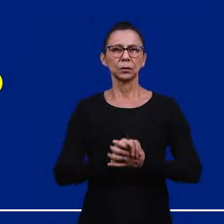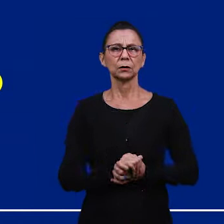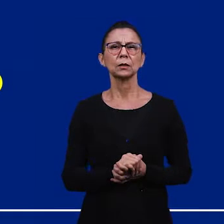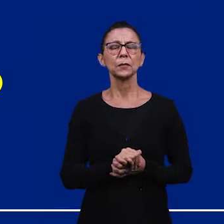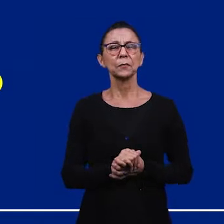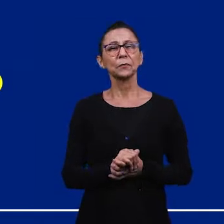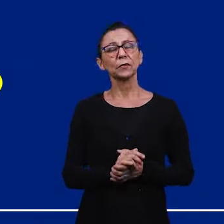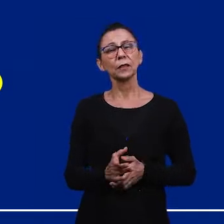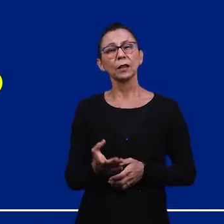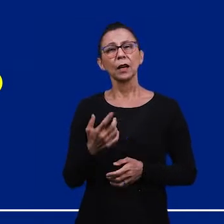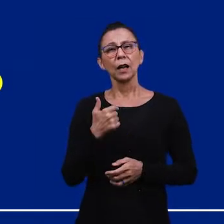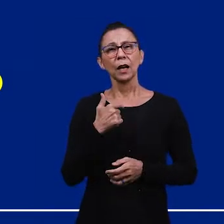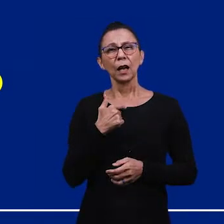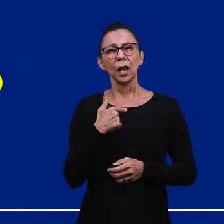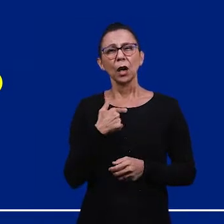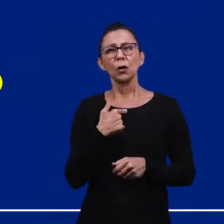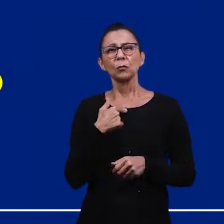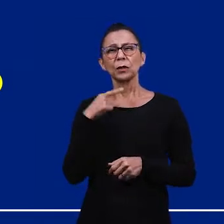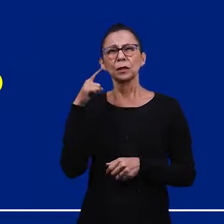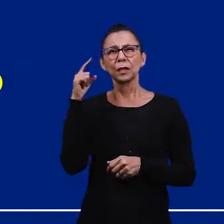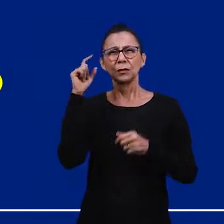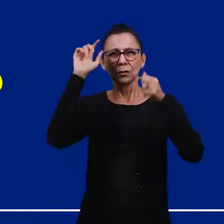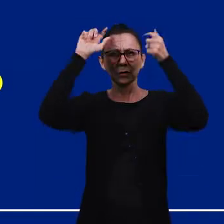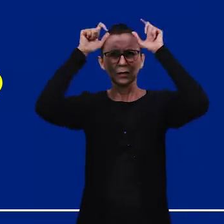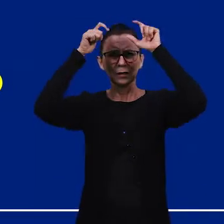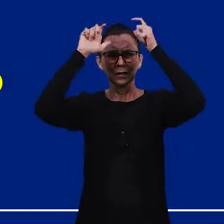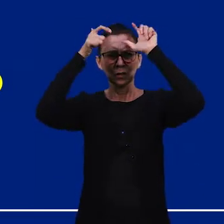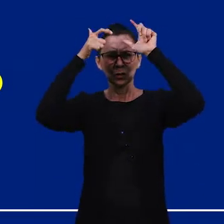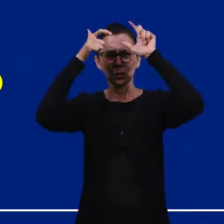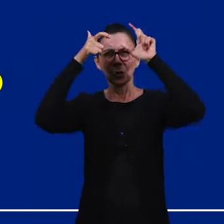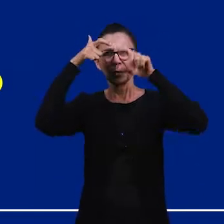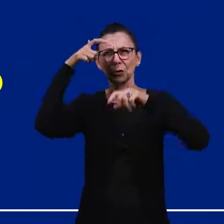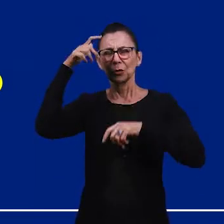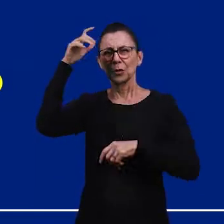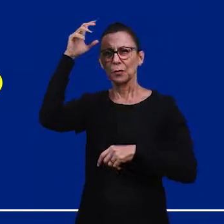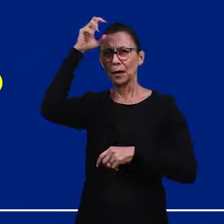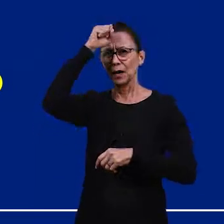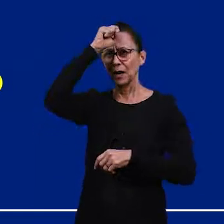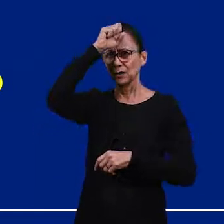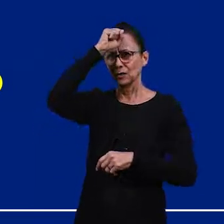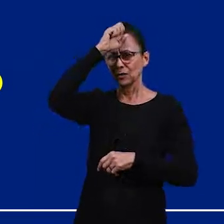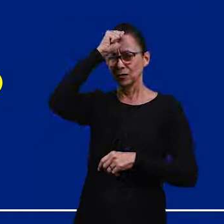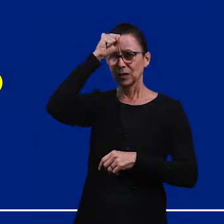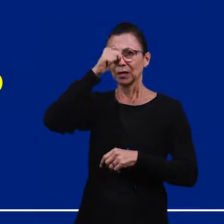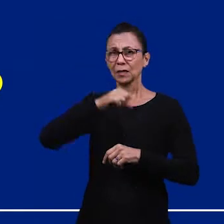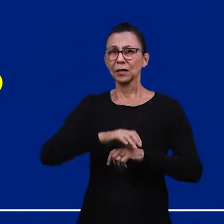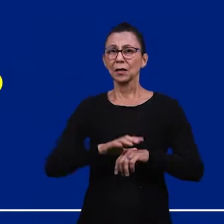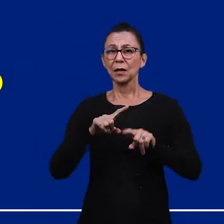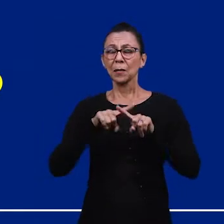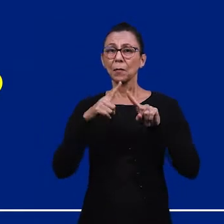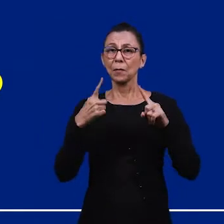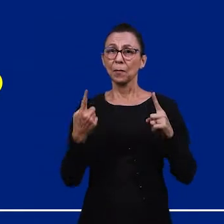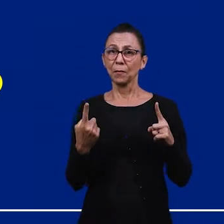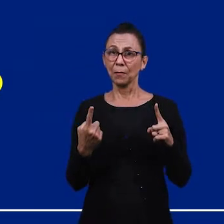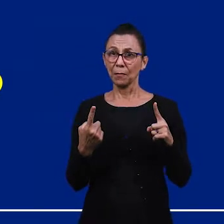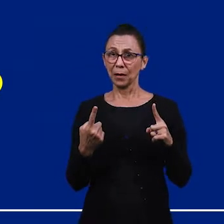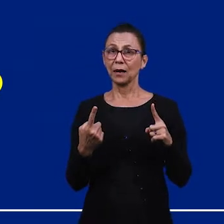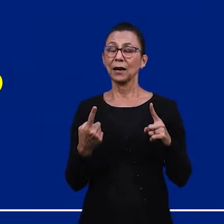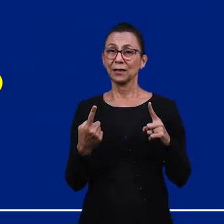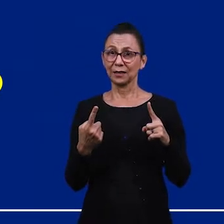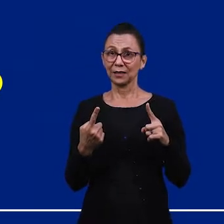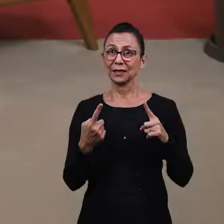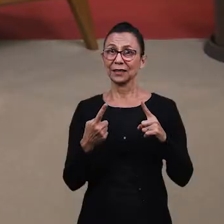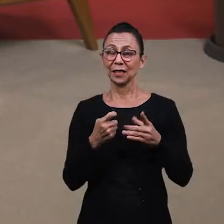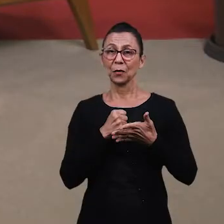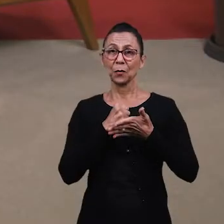Paulo. Daniel, vous pouvez nous lire ce commentaire, cette participation de la sœur Elisângela. La promotion